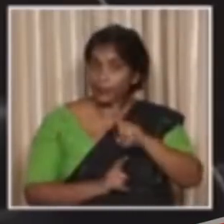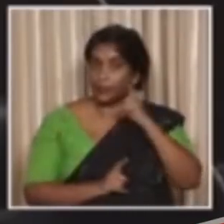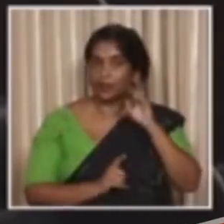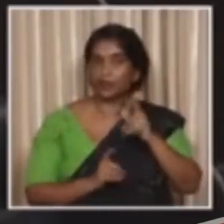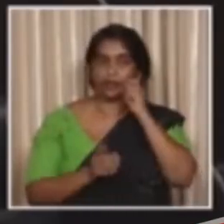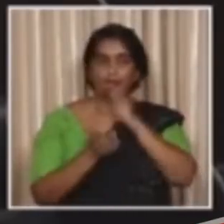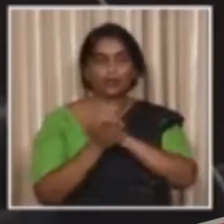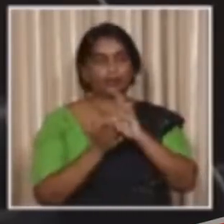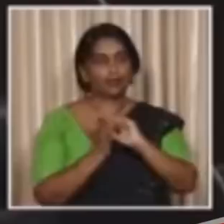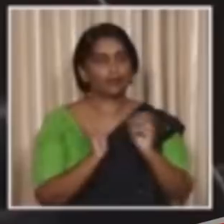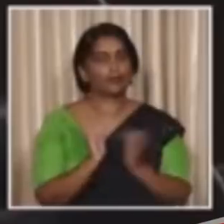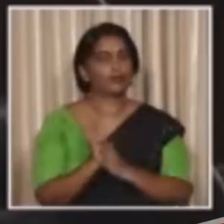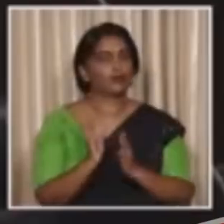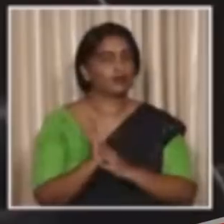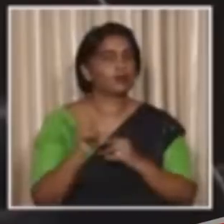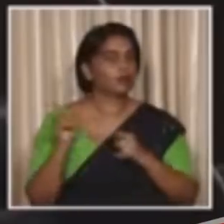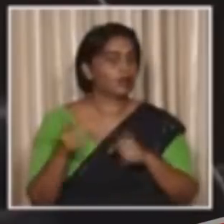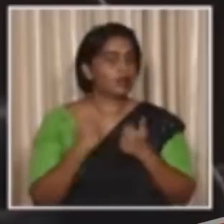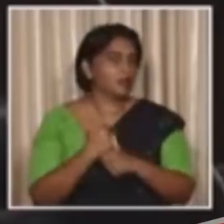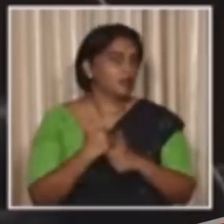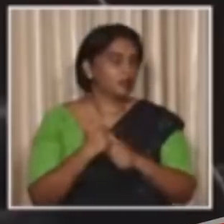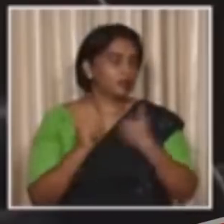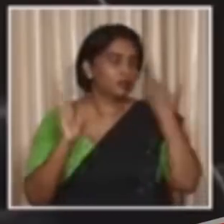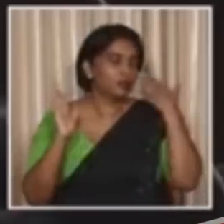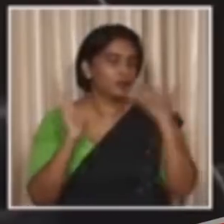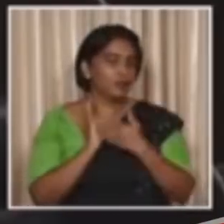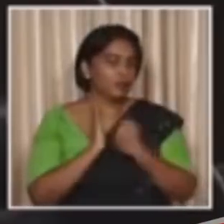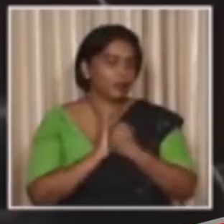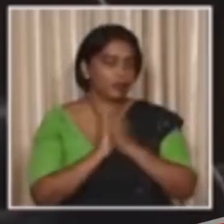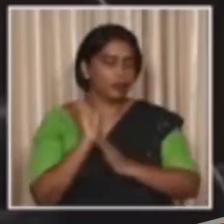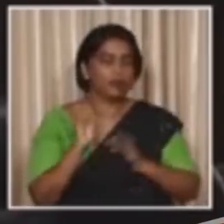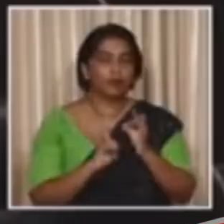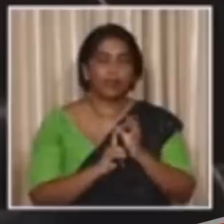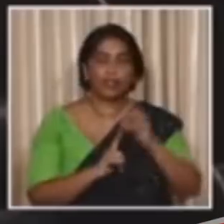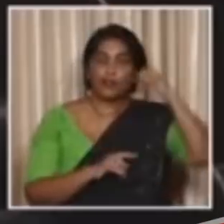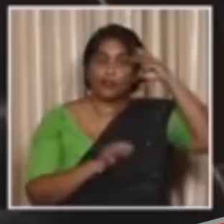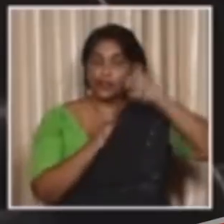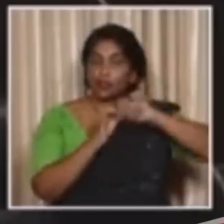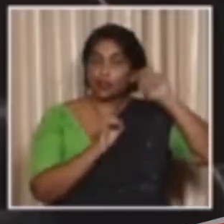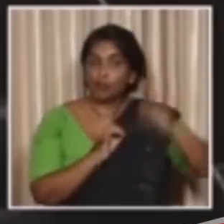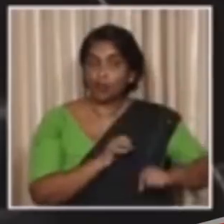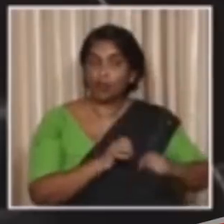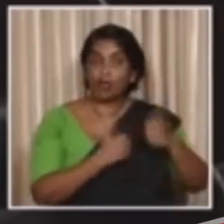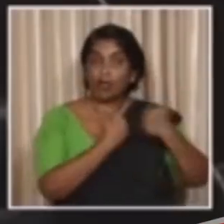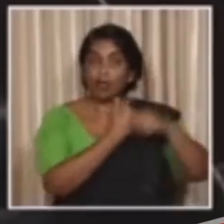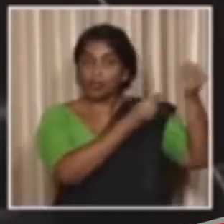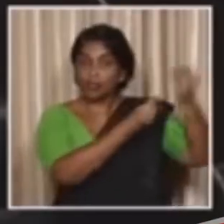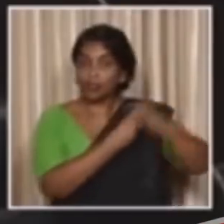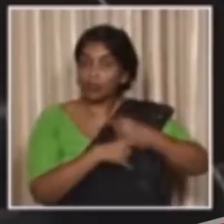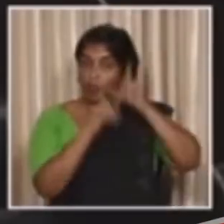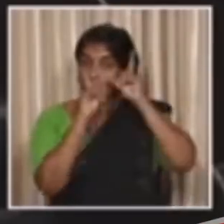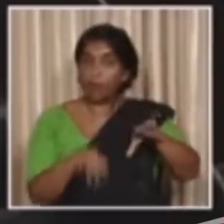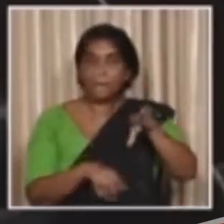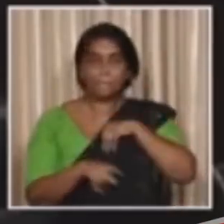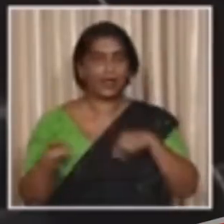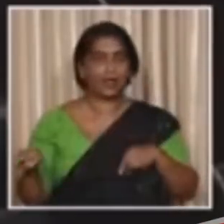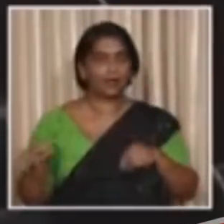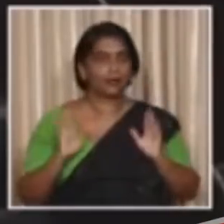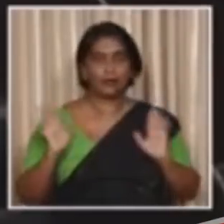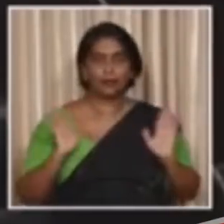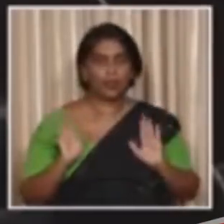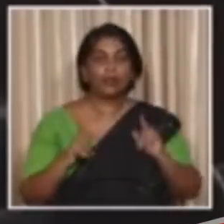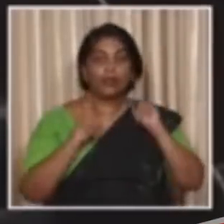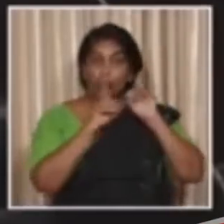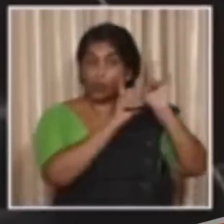මහජන උපයෝගිතා කොමිෂන් සභාව හදලා තියෙන ගරු මුලසනාරූඪ මන්ත්‍රීතුමනි විදුලි බල මණ්ඩලය අය හදලා එවන ගානේ එහෙමම පිළිගන්න නෙවෙයි.